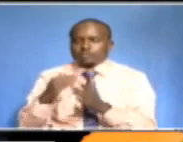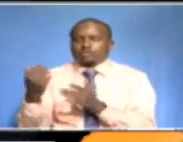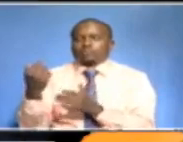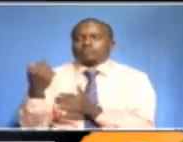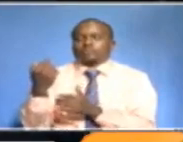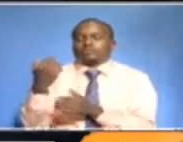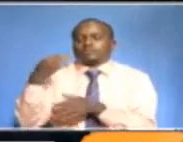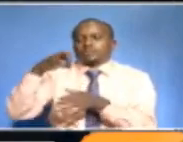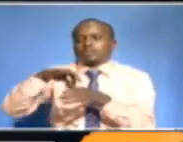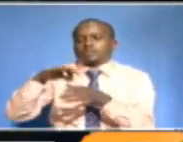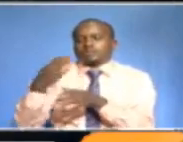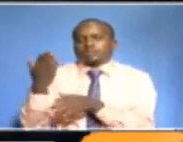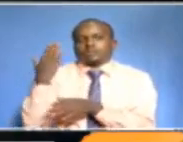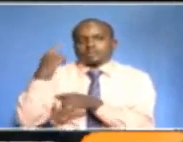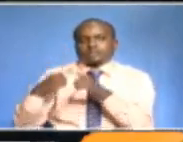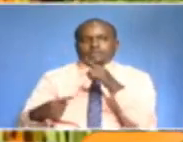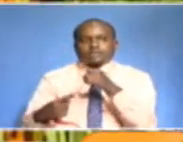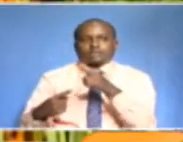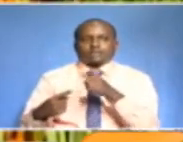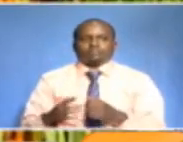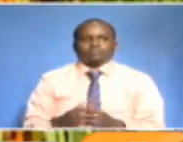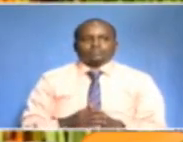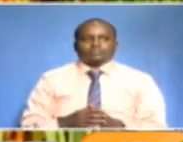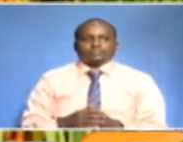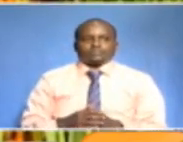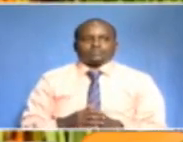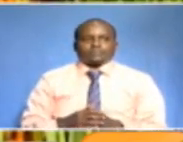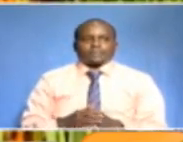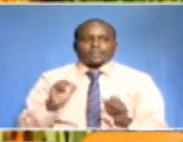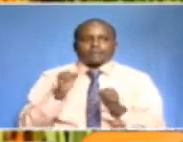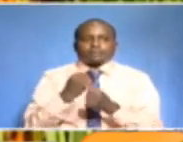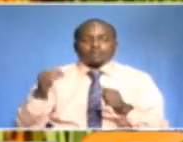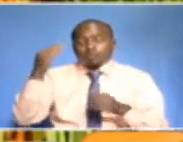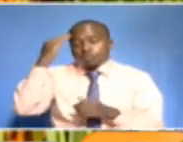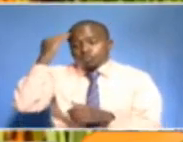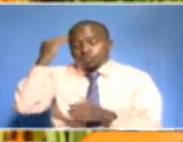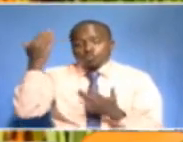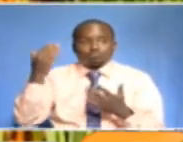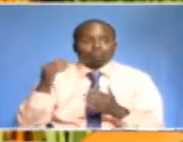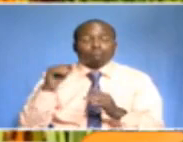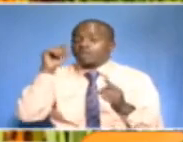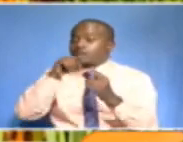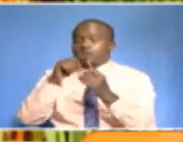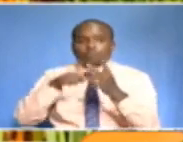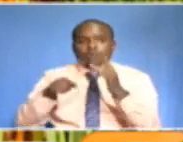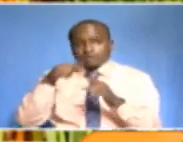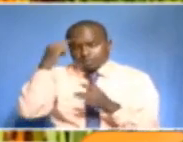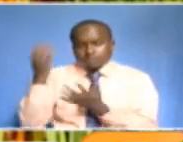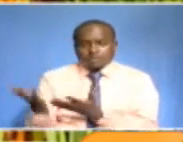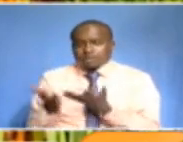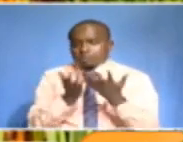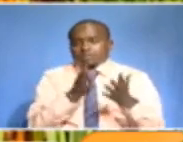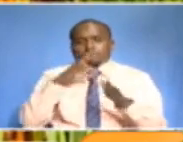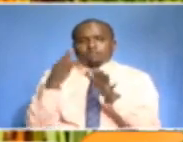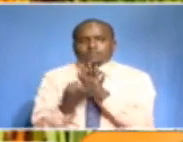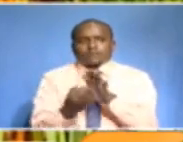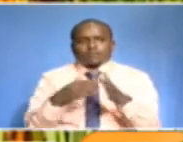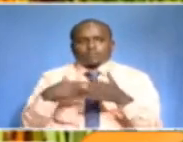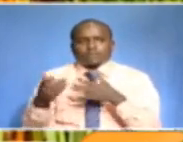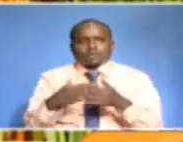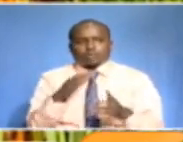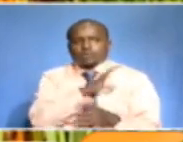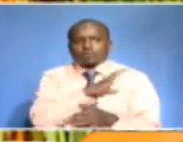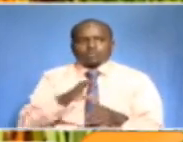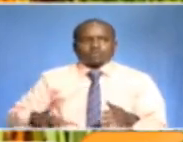na moshi hap kosi moto siwezi kujua na Nia Gani kwa sababu kubeba files Bila edini ya dume na